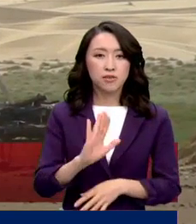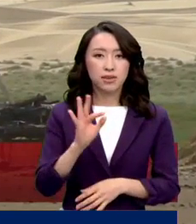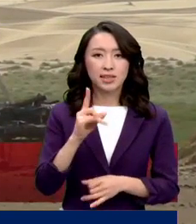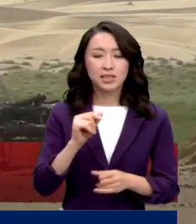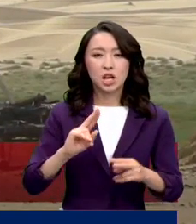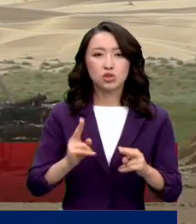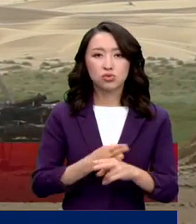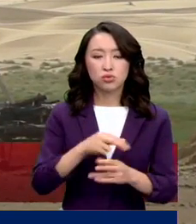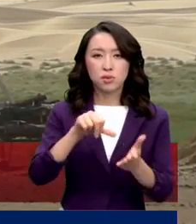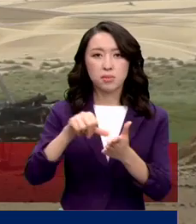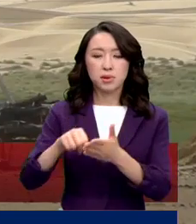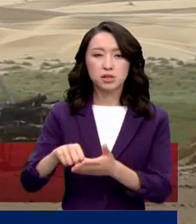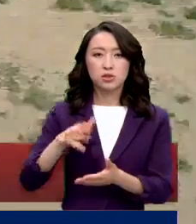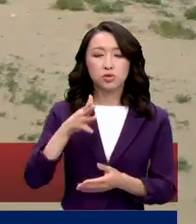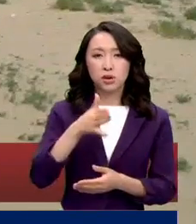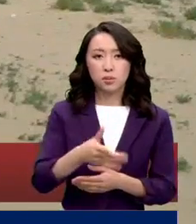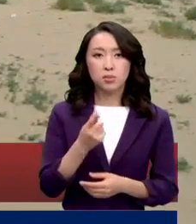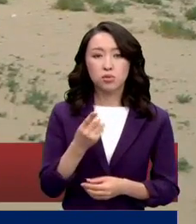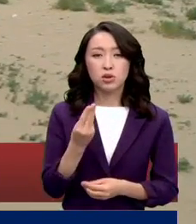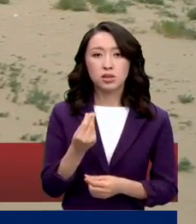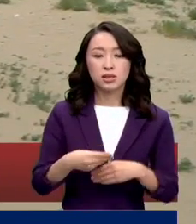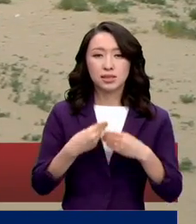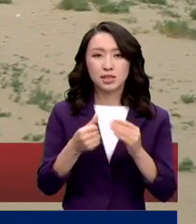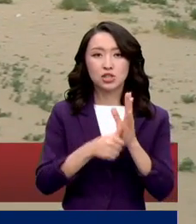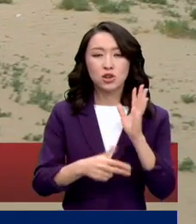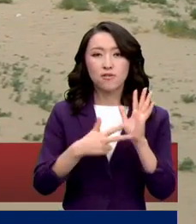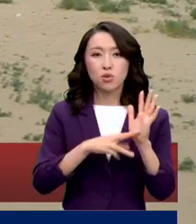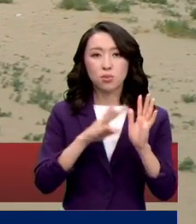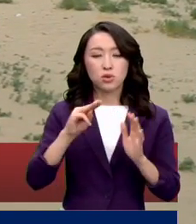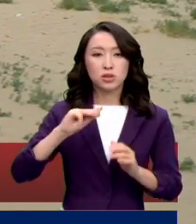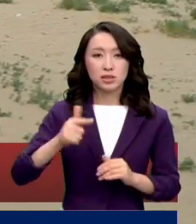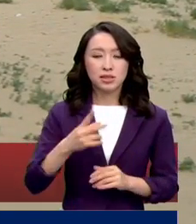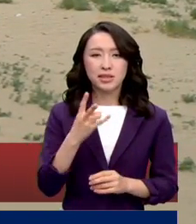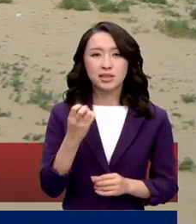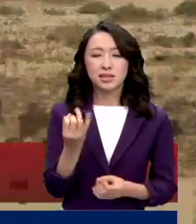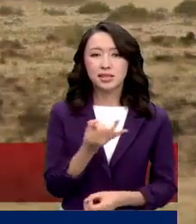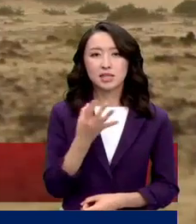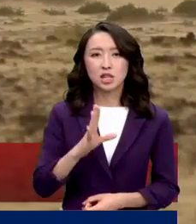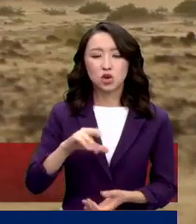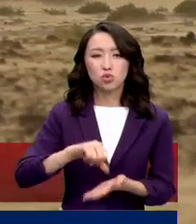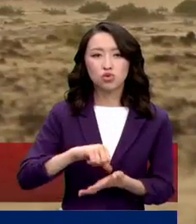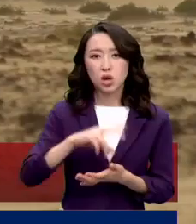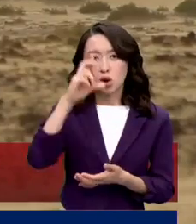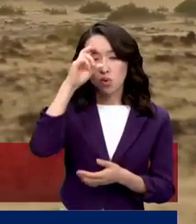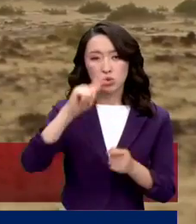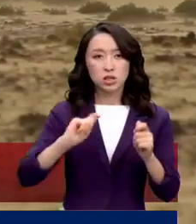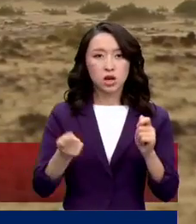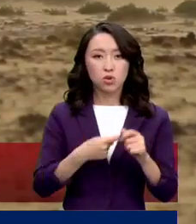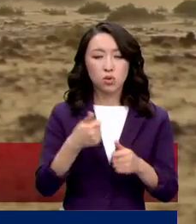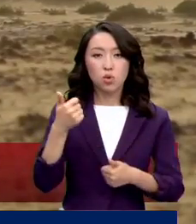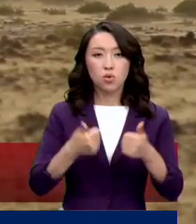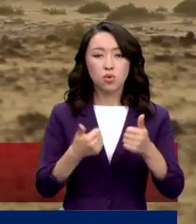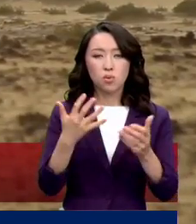отсутствия поставщиков. Оказалось, что выделенные 68 миллионов тенге не заинтересовали участников госзакупок. Конкурс